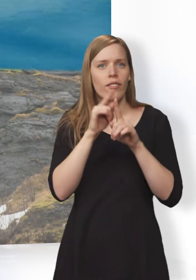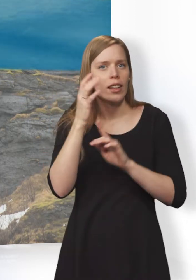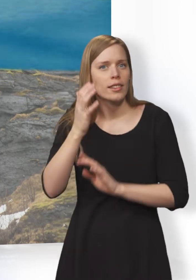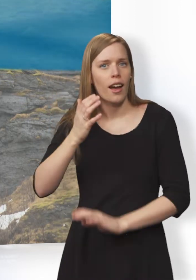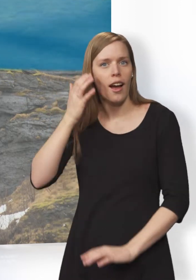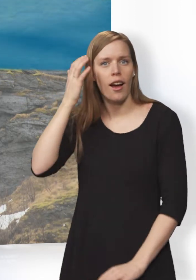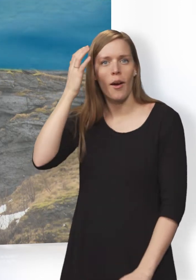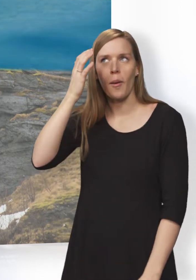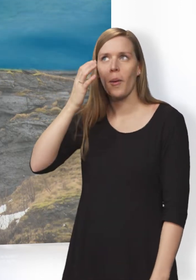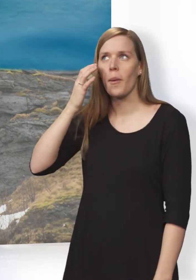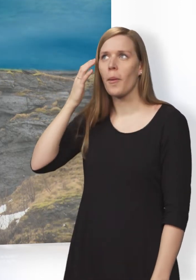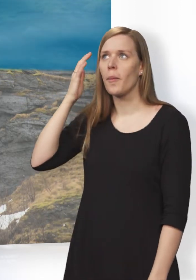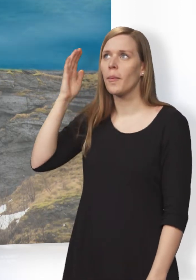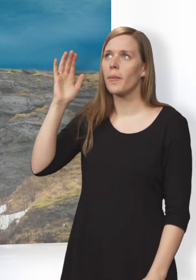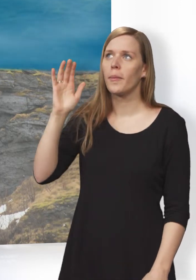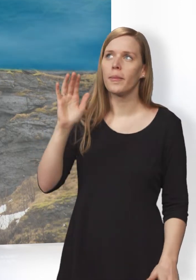da